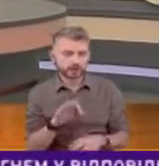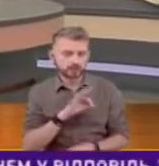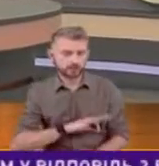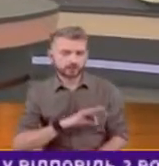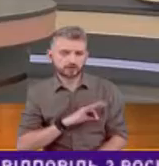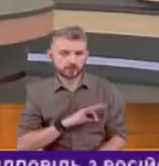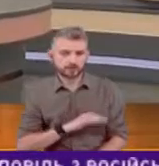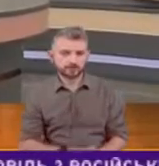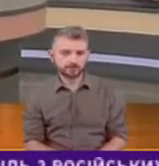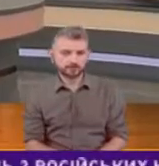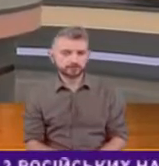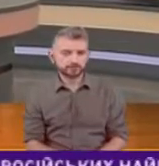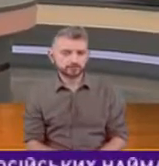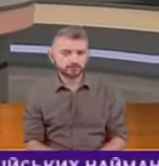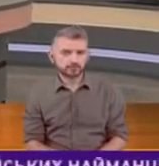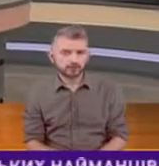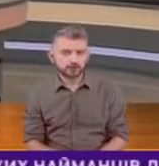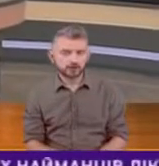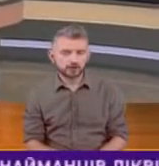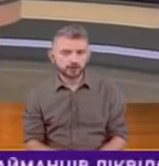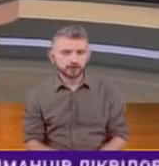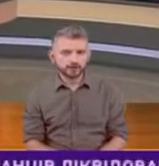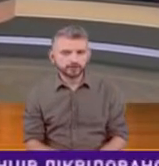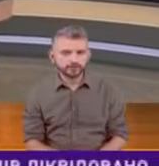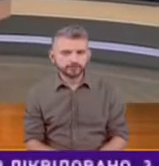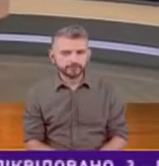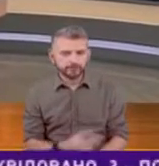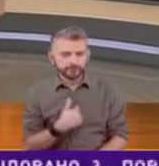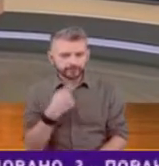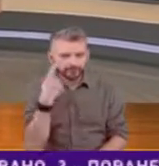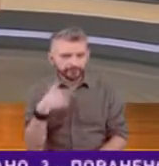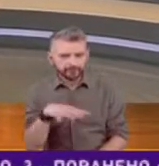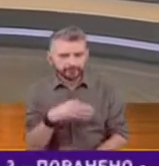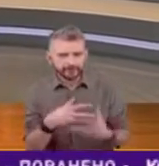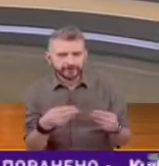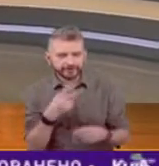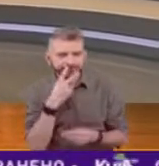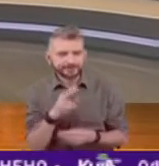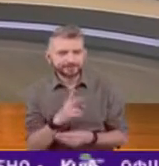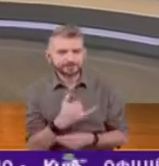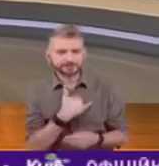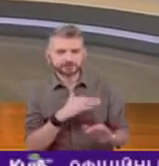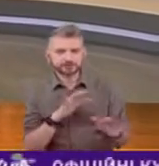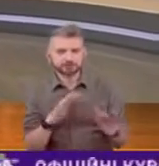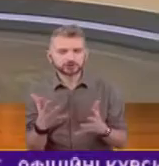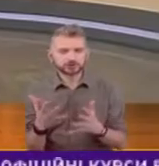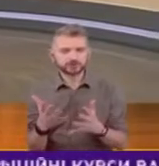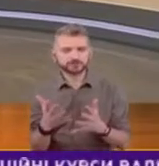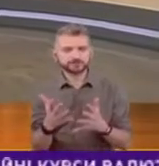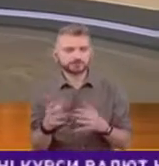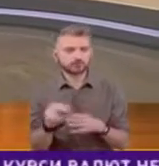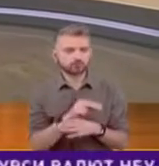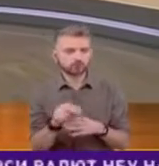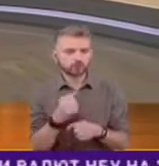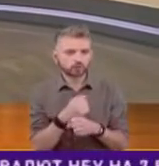використання. Як на мене, ну, я думаю, всі весною побачили, наскільки, як у нас відбулися